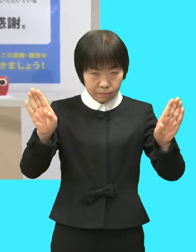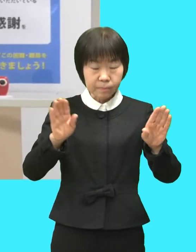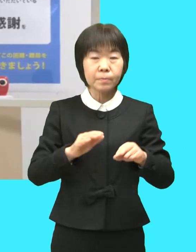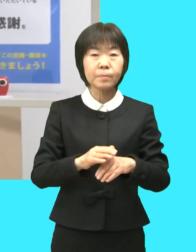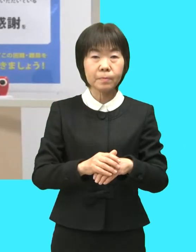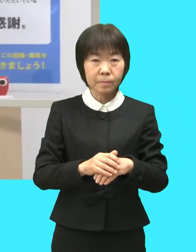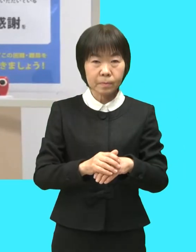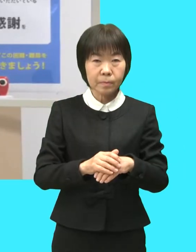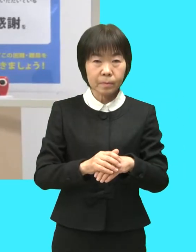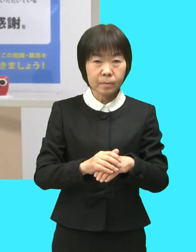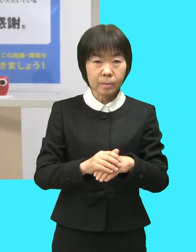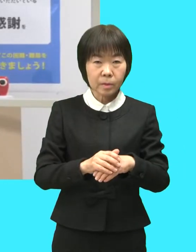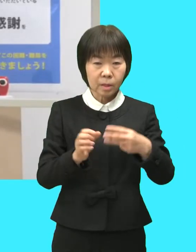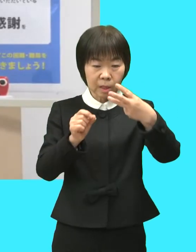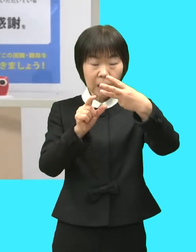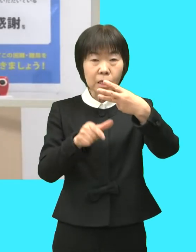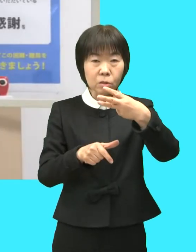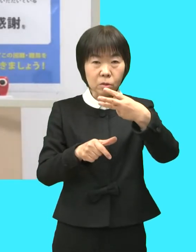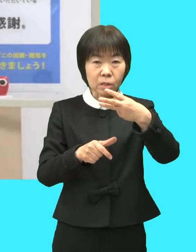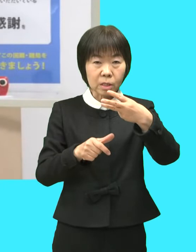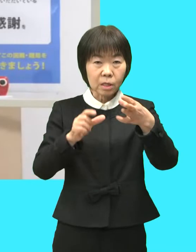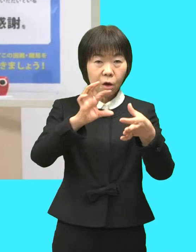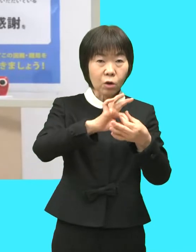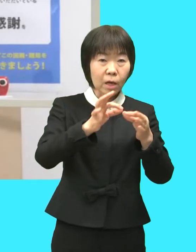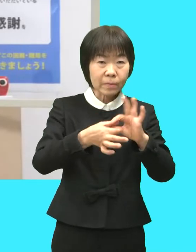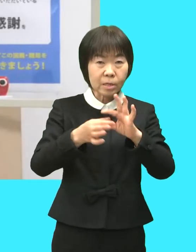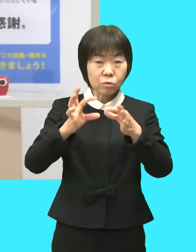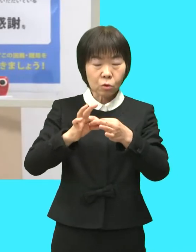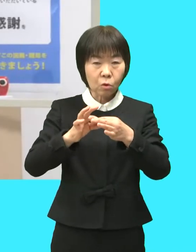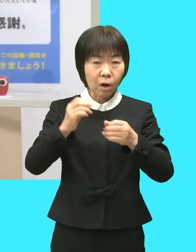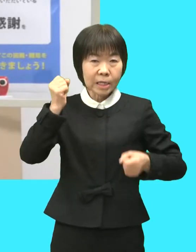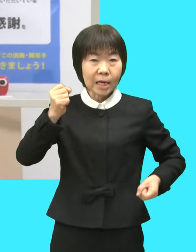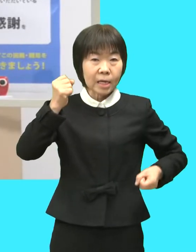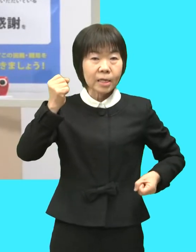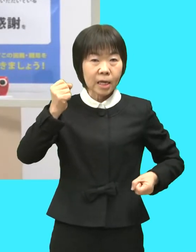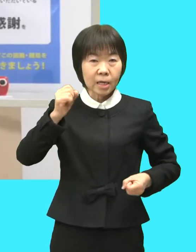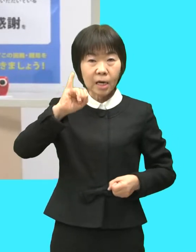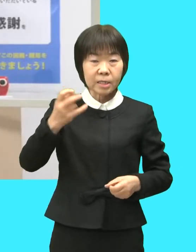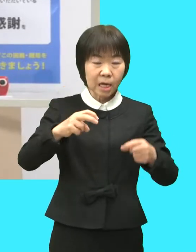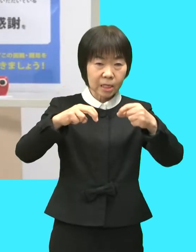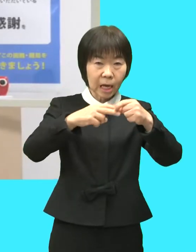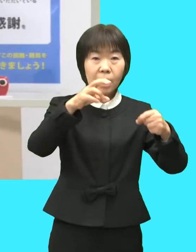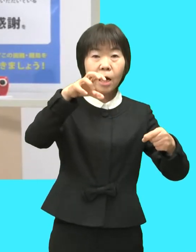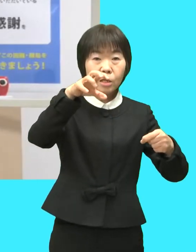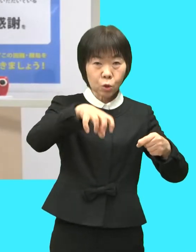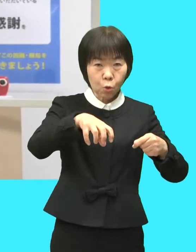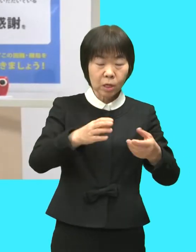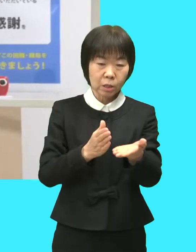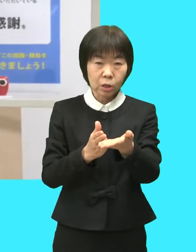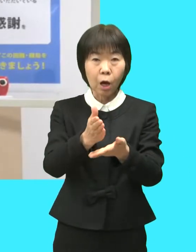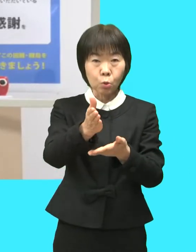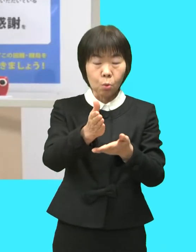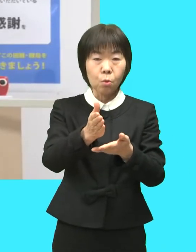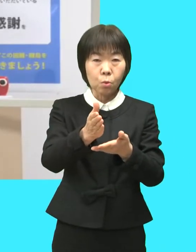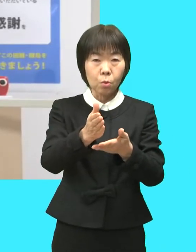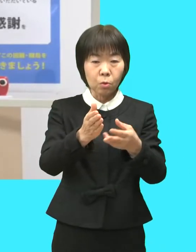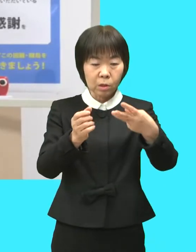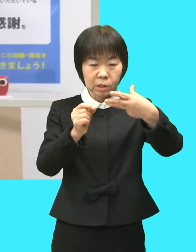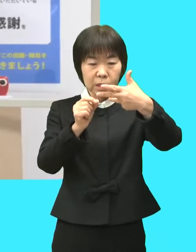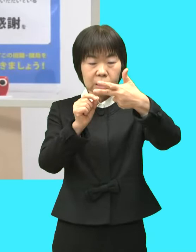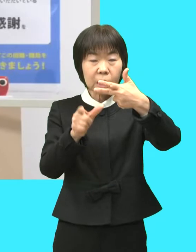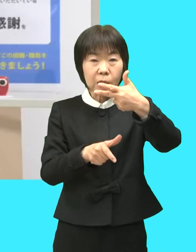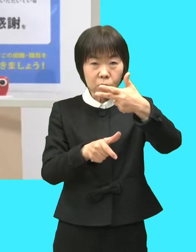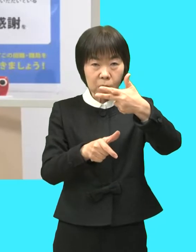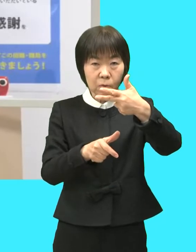ます。3月にオリンピックの聖火リレーが J ビレッジからスタートをし、7月